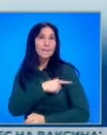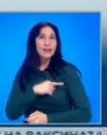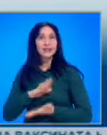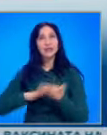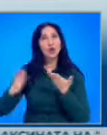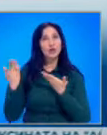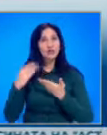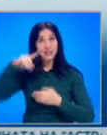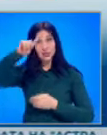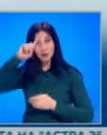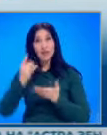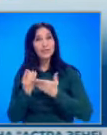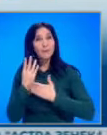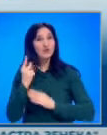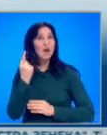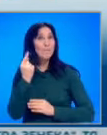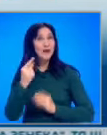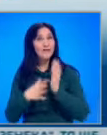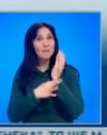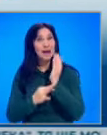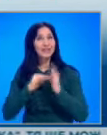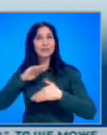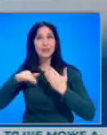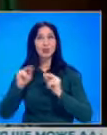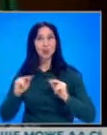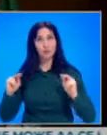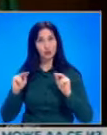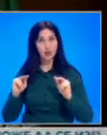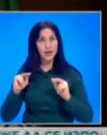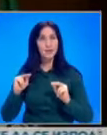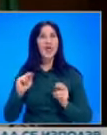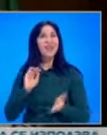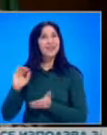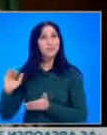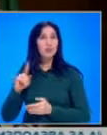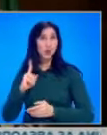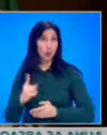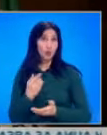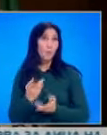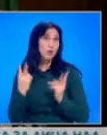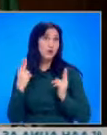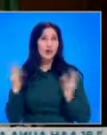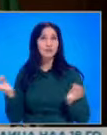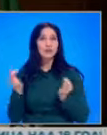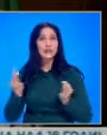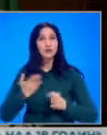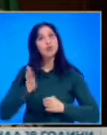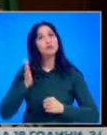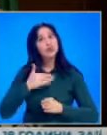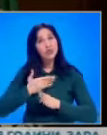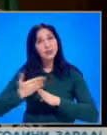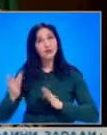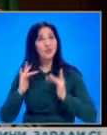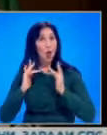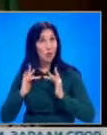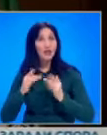Медицинския университет в София започва на 1 март с хибридно обучение. Дисциплините, които позволяват и специалностите, ще се провеждат